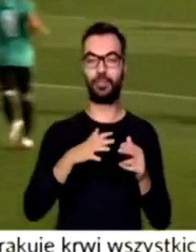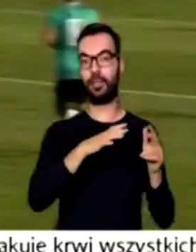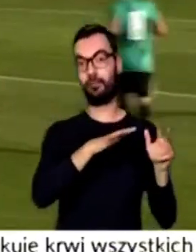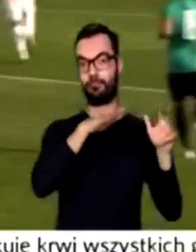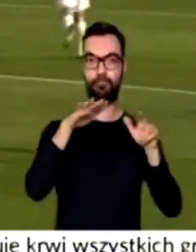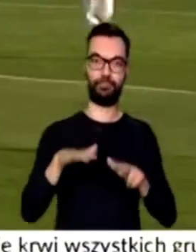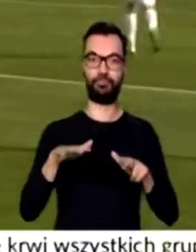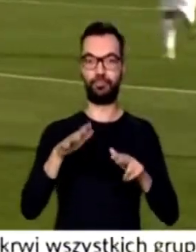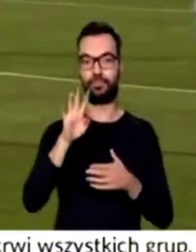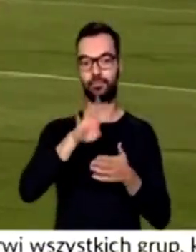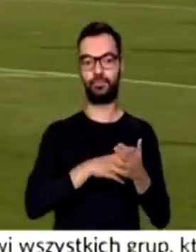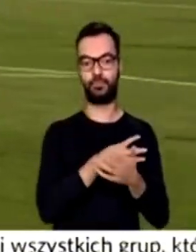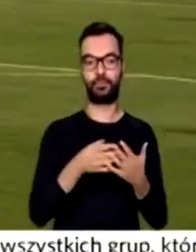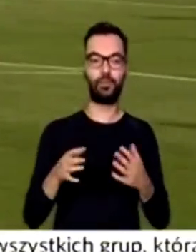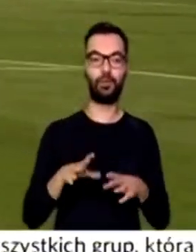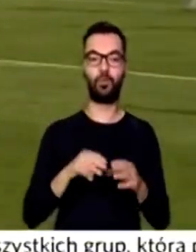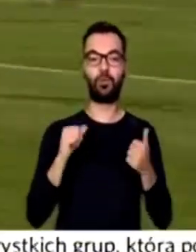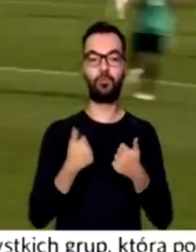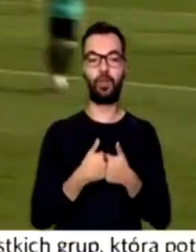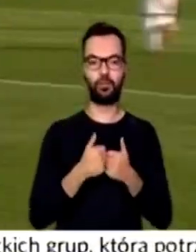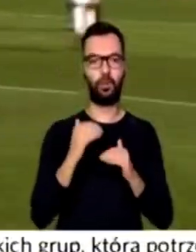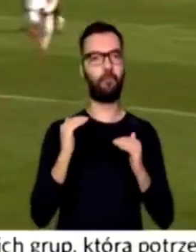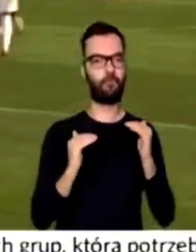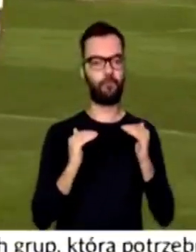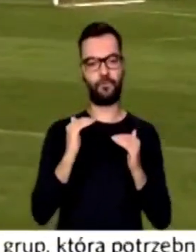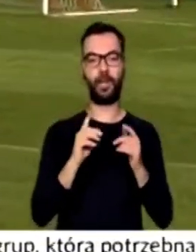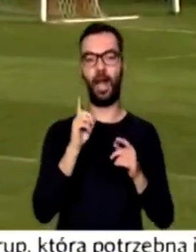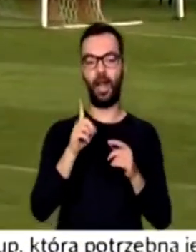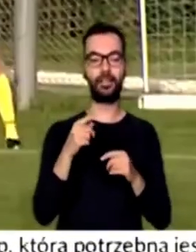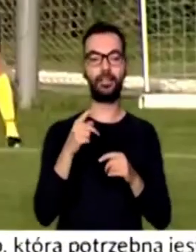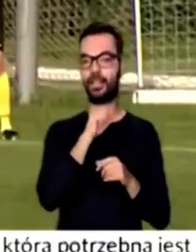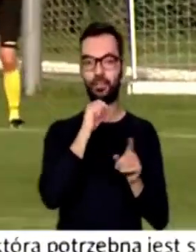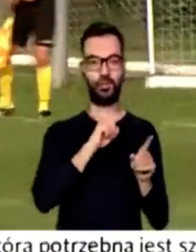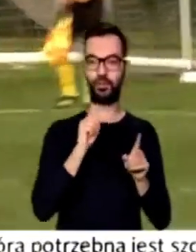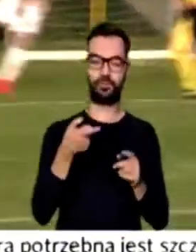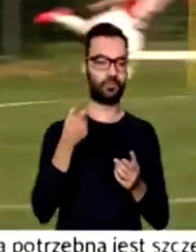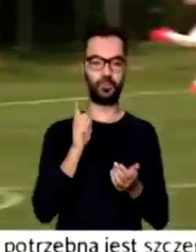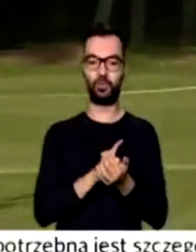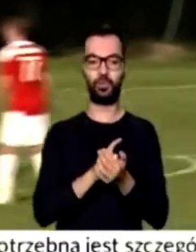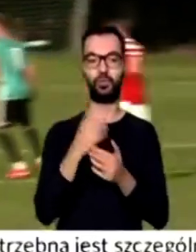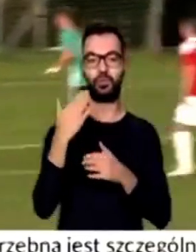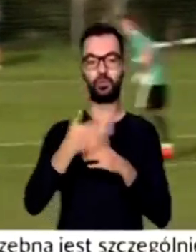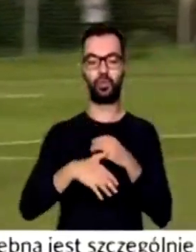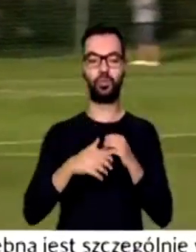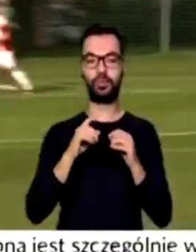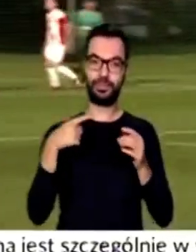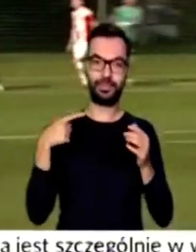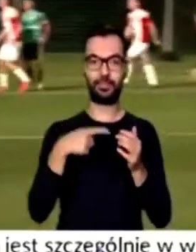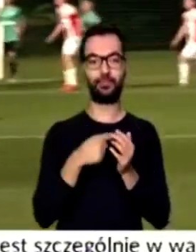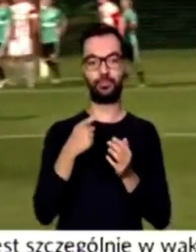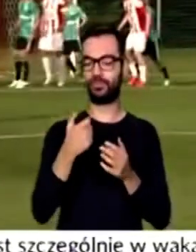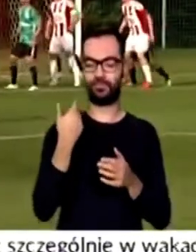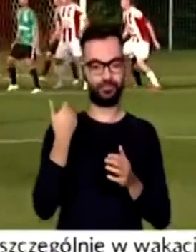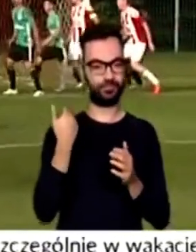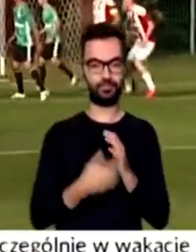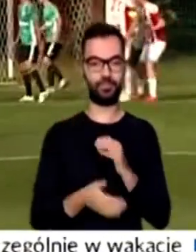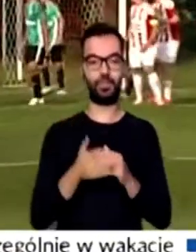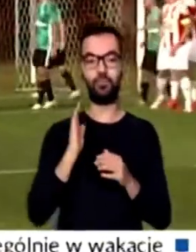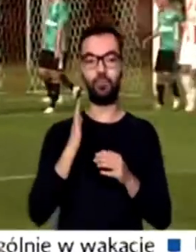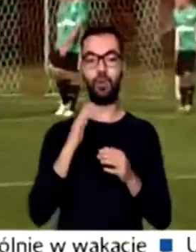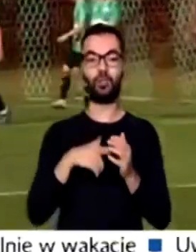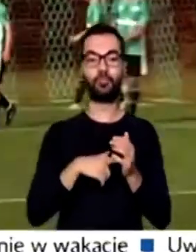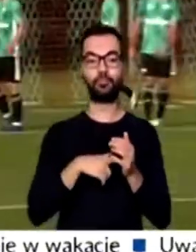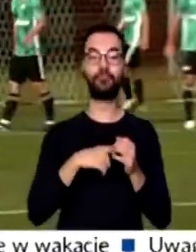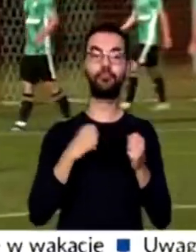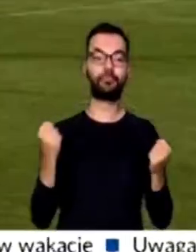miejsce w tabeli. Początek spotkania był wyrównany, ale żadnej z drużyn nie udało się zakończyć akcji celnym strzałem. Potem